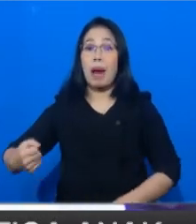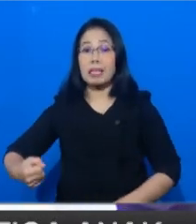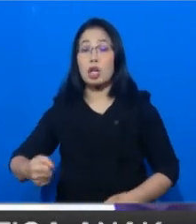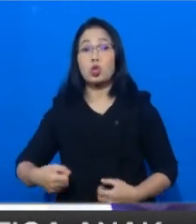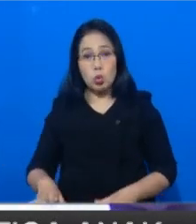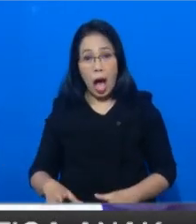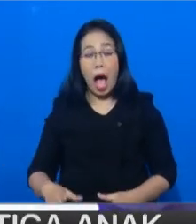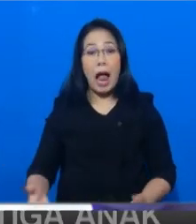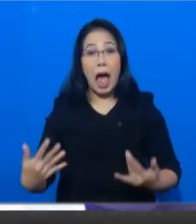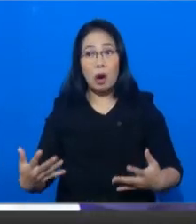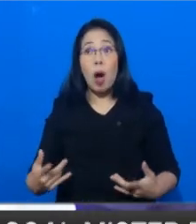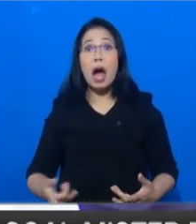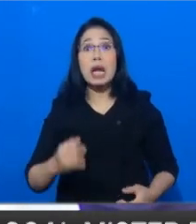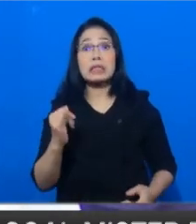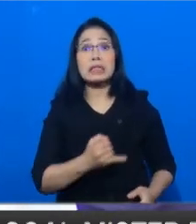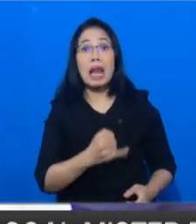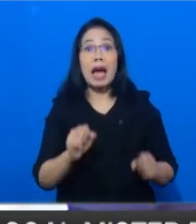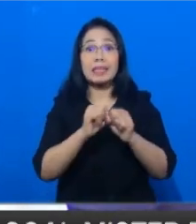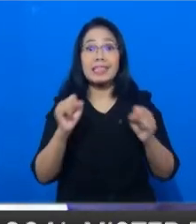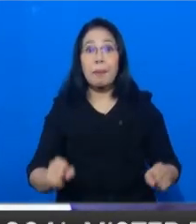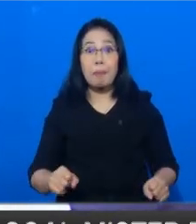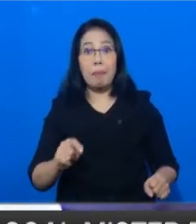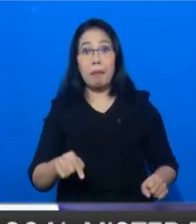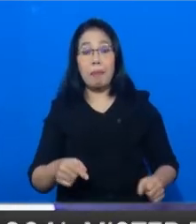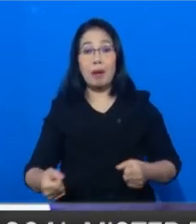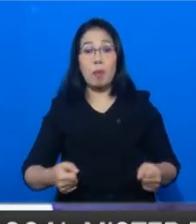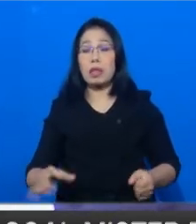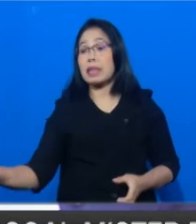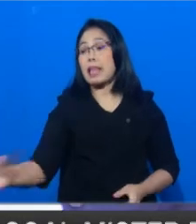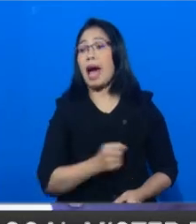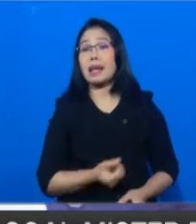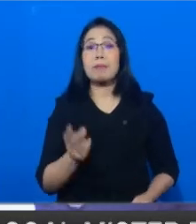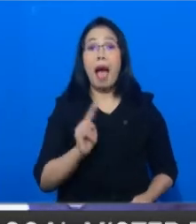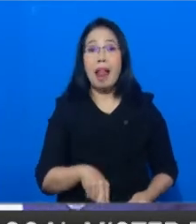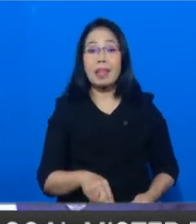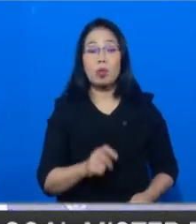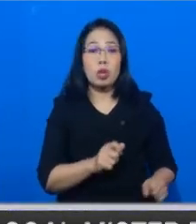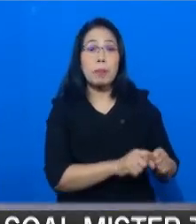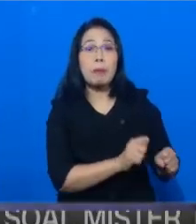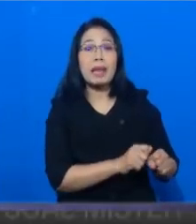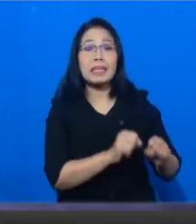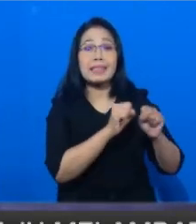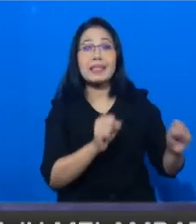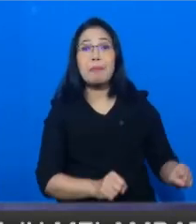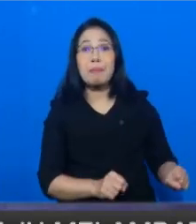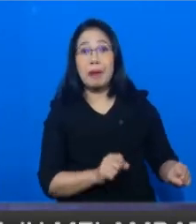laku. Ternyata ada kesalahan sistem di mobil itu, bahkan ditarik kembali produknya untuk diperbaiki sistemnya. Gitu